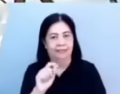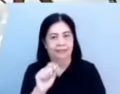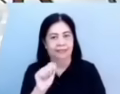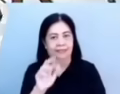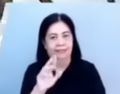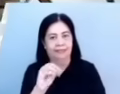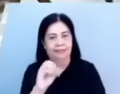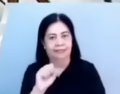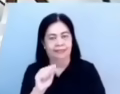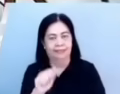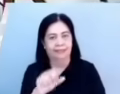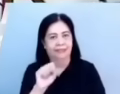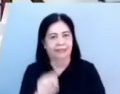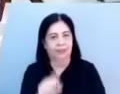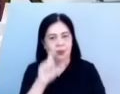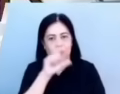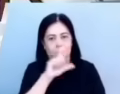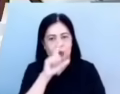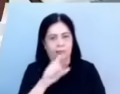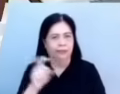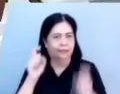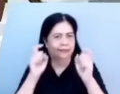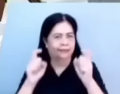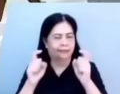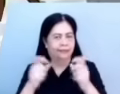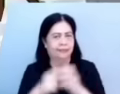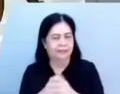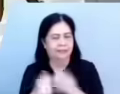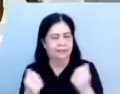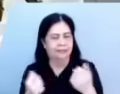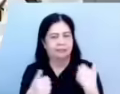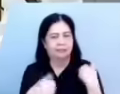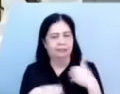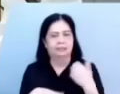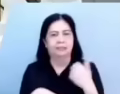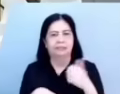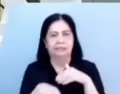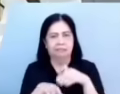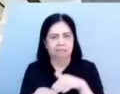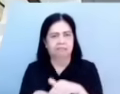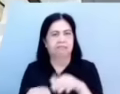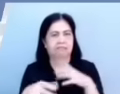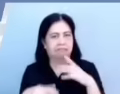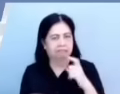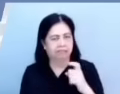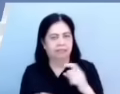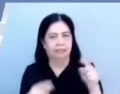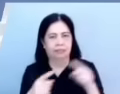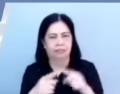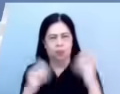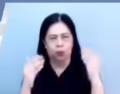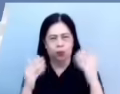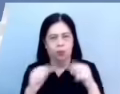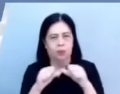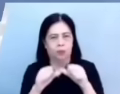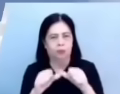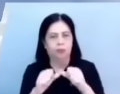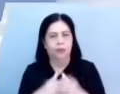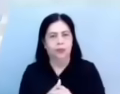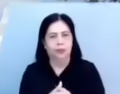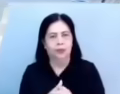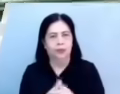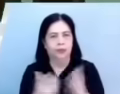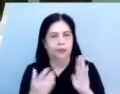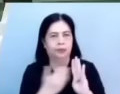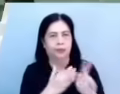Luzon Expressway ay mabilis pa ang daloy ng trapiko at umaasa tayo na hanggang mamaya na patuloy yung pagbabalikan